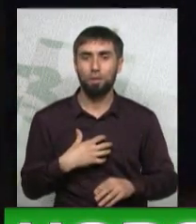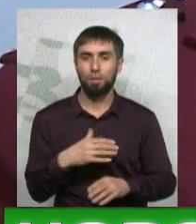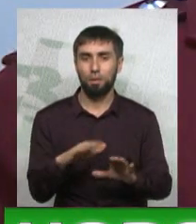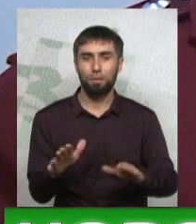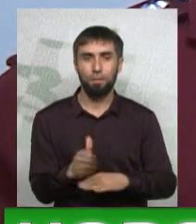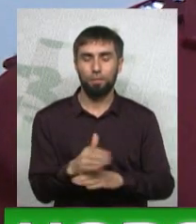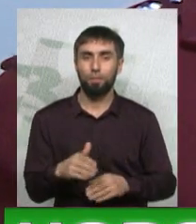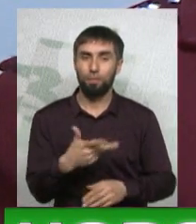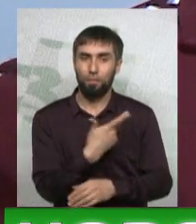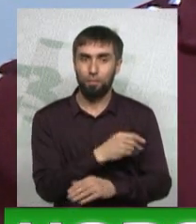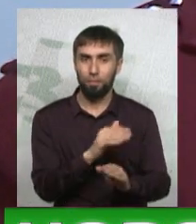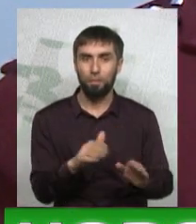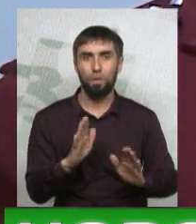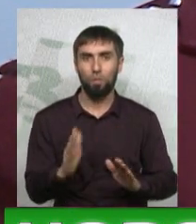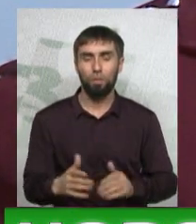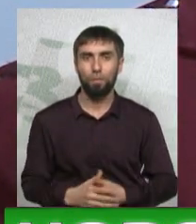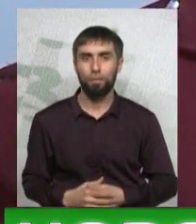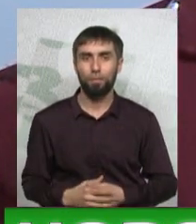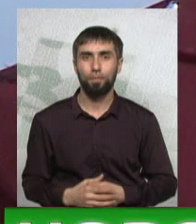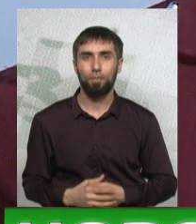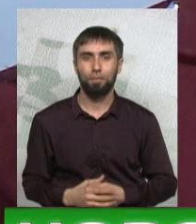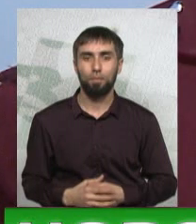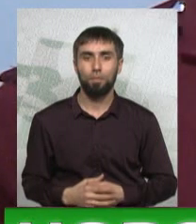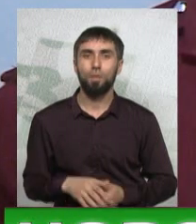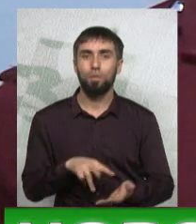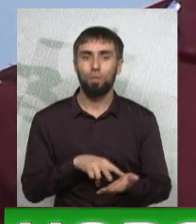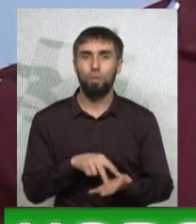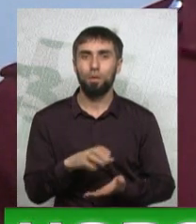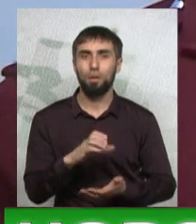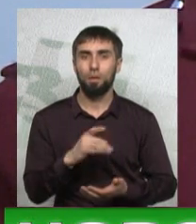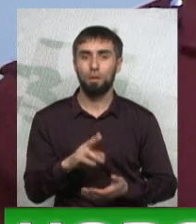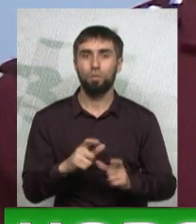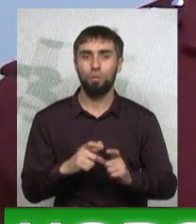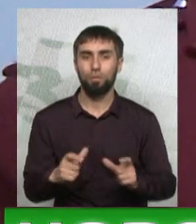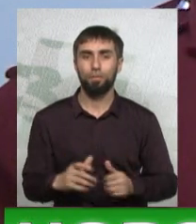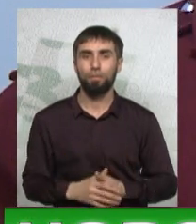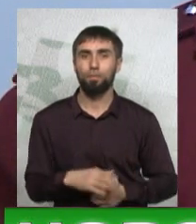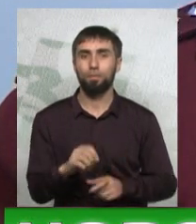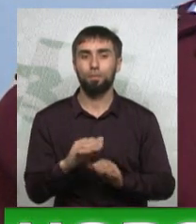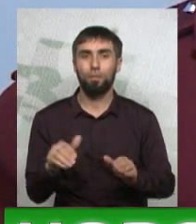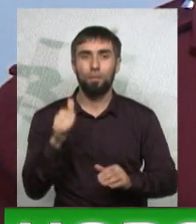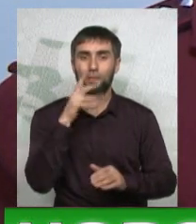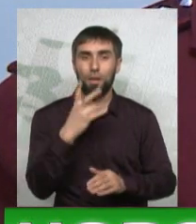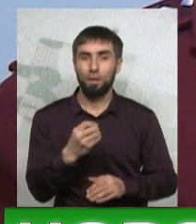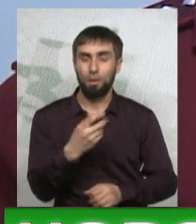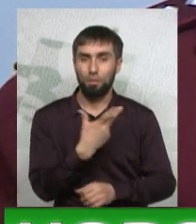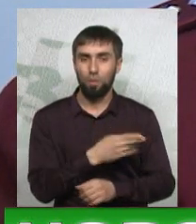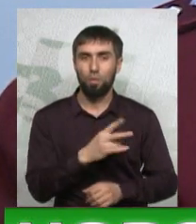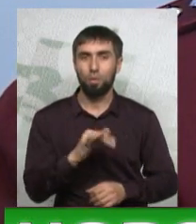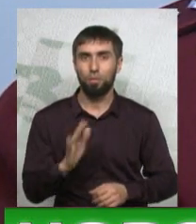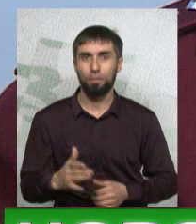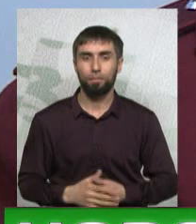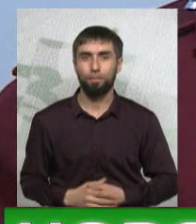детей. Привитые дети будут ходить в садике, в школу. Те дети, которые не привиты, они